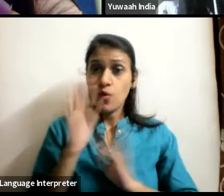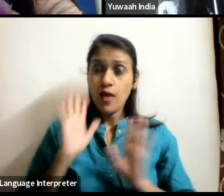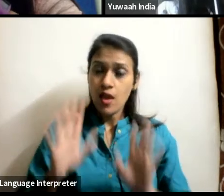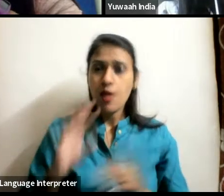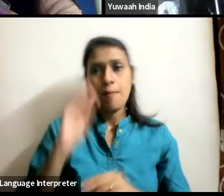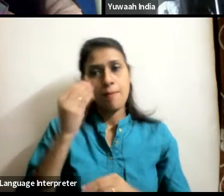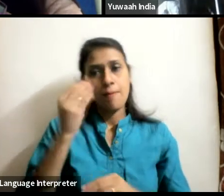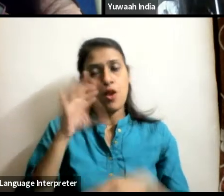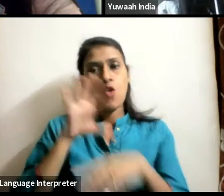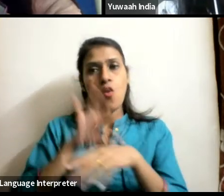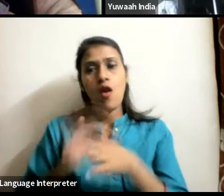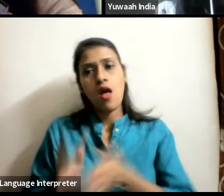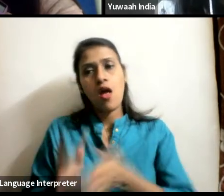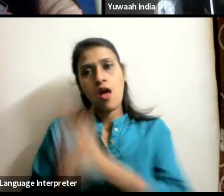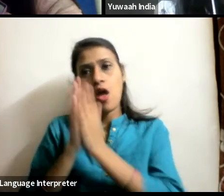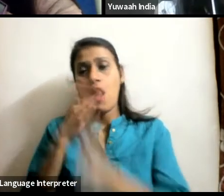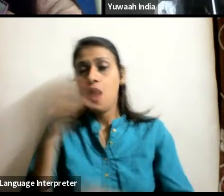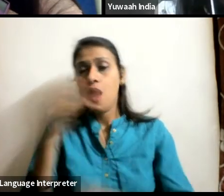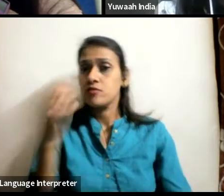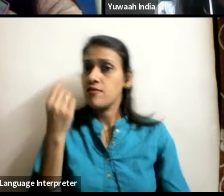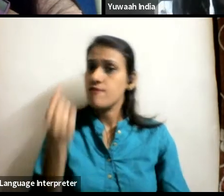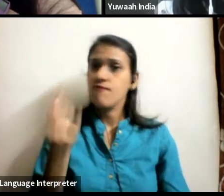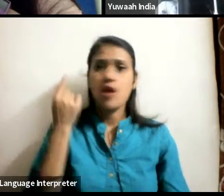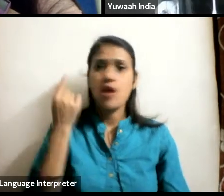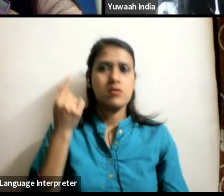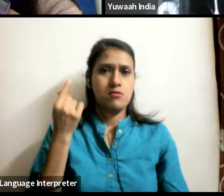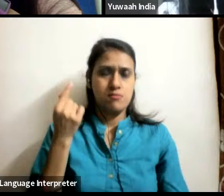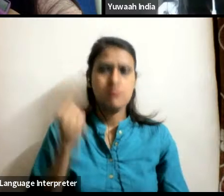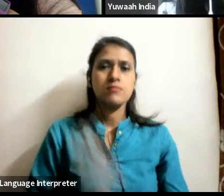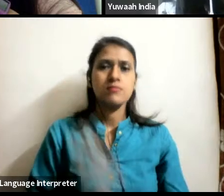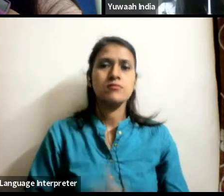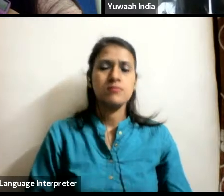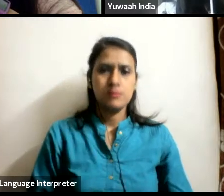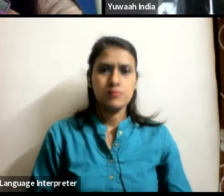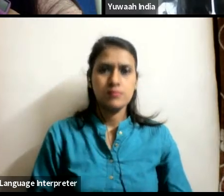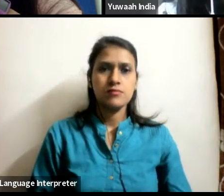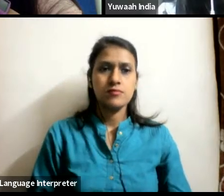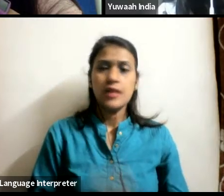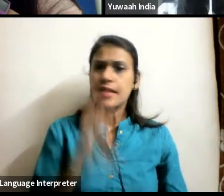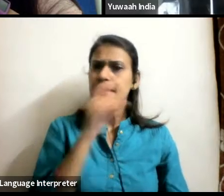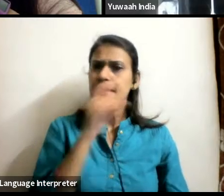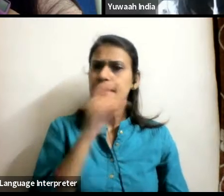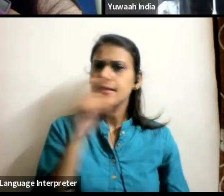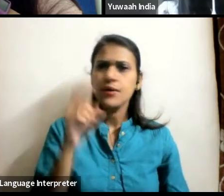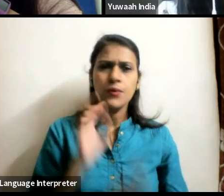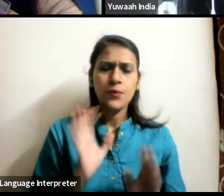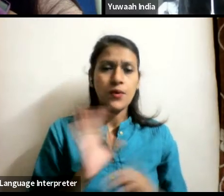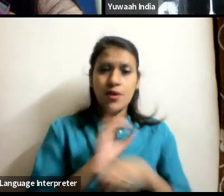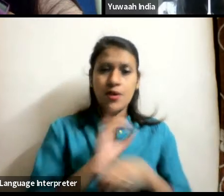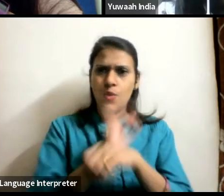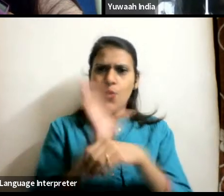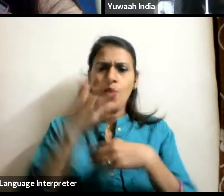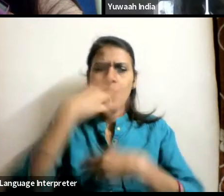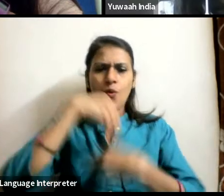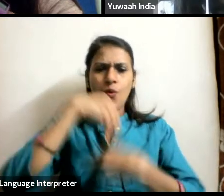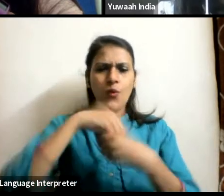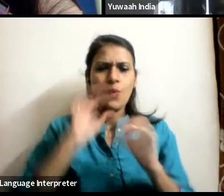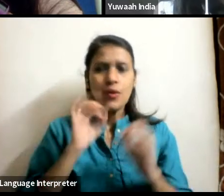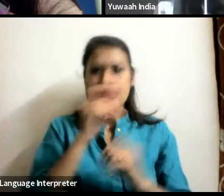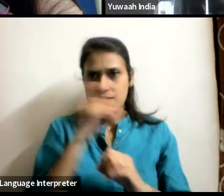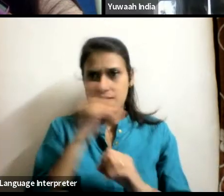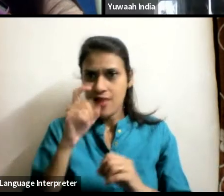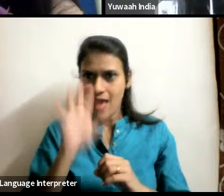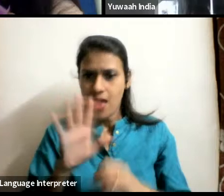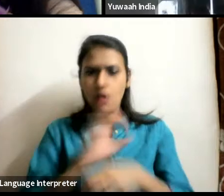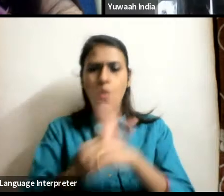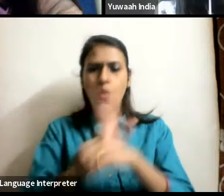कॉल करें? यस, इमीडिएटली 77 में। हाँ, और अगर नहीं है बट स्टिल फिर से एक रीडिंग ले, क्योंकि